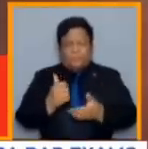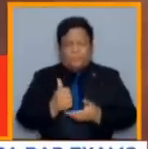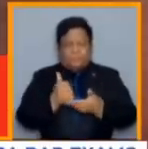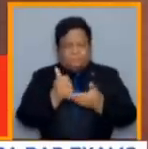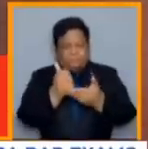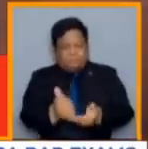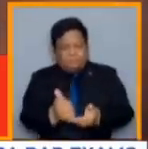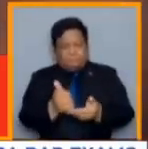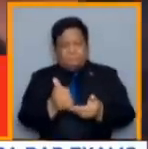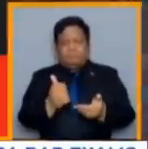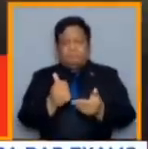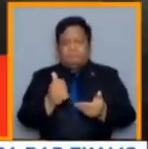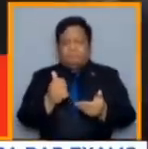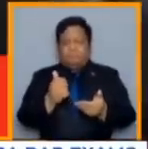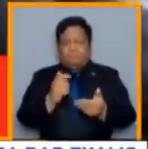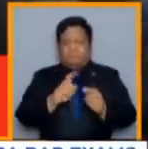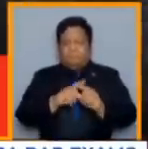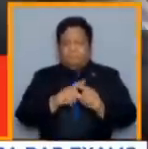less fortunate.